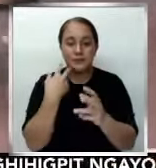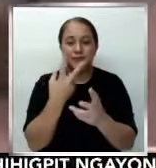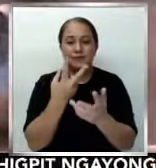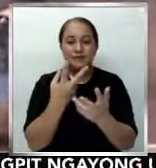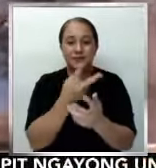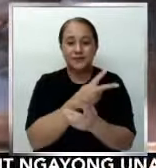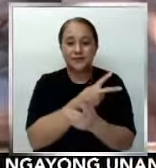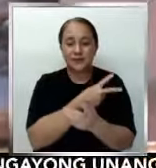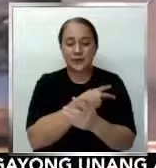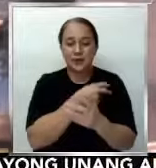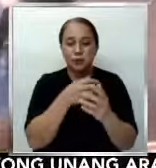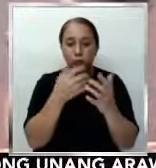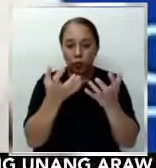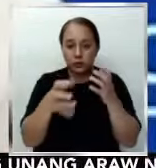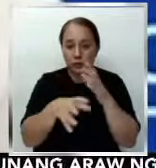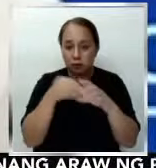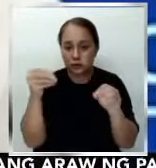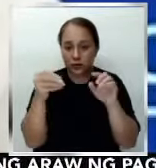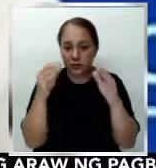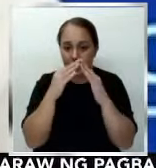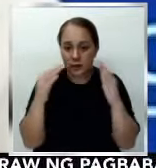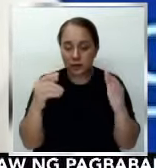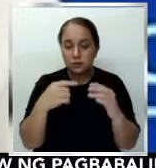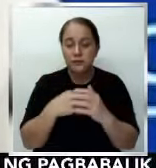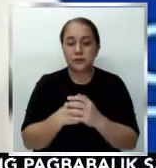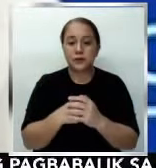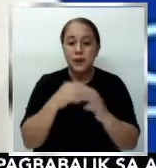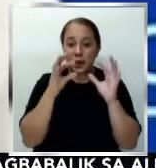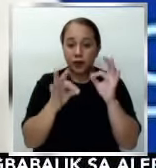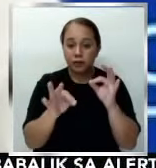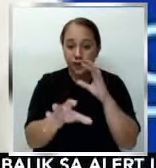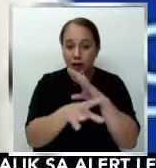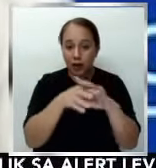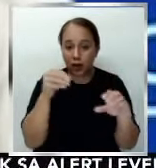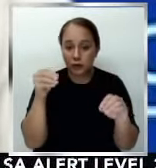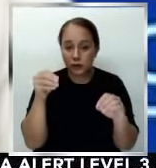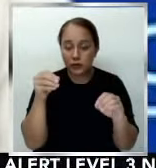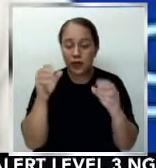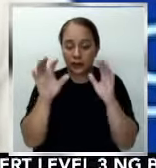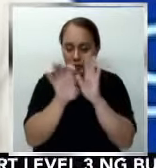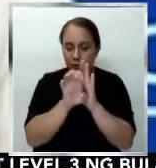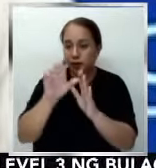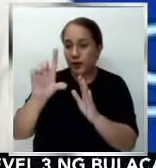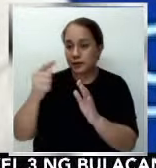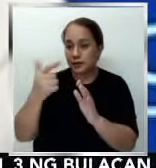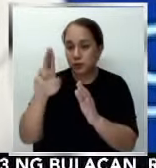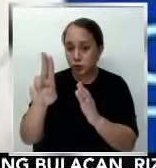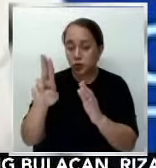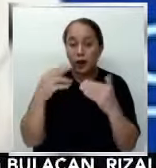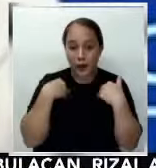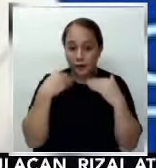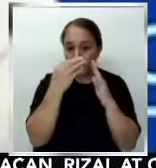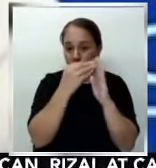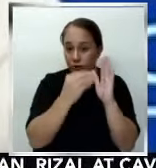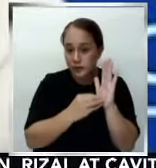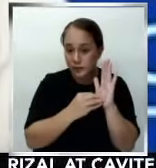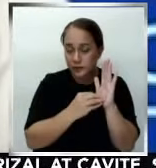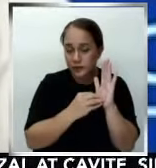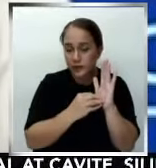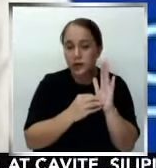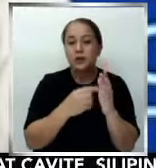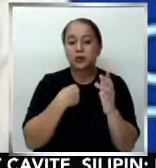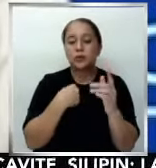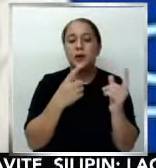bahay alinsunod sa utos ng Pangulo. Oras na lumabas na ng ordinansa ang isang LGU, then the ima-enforce na po yan ng